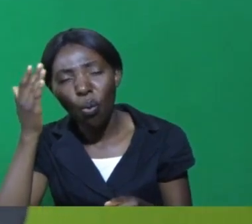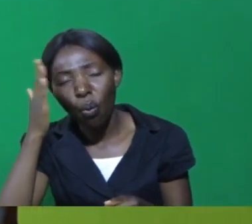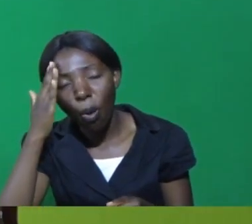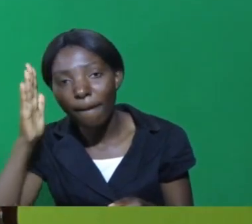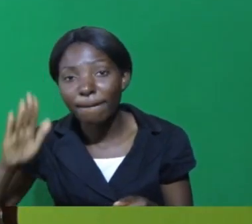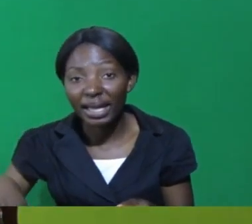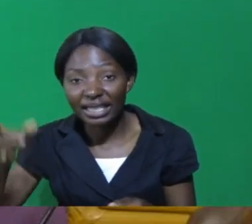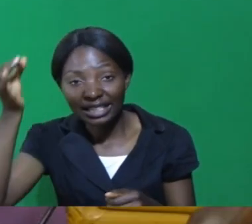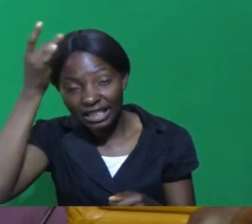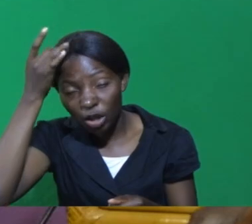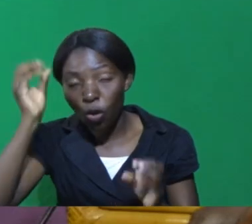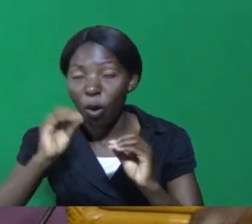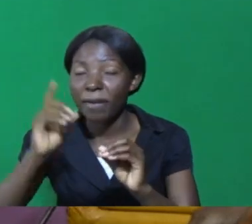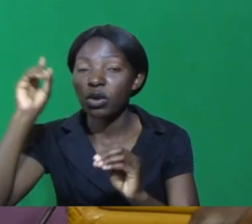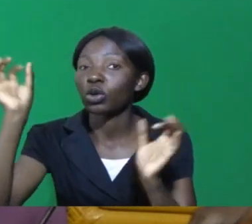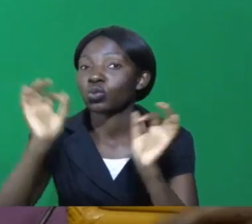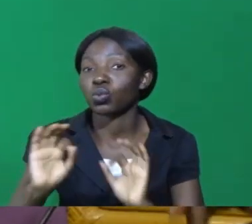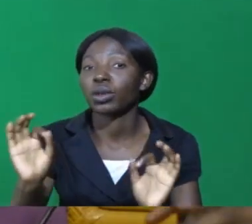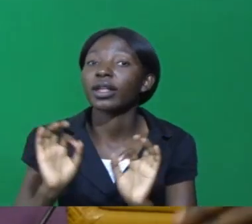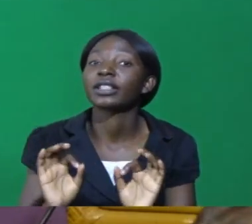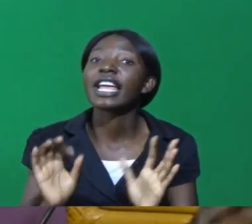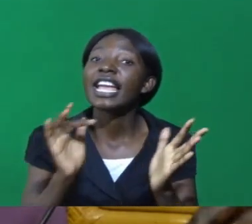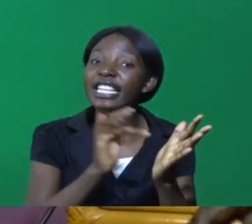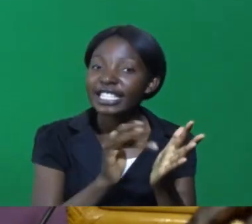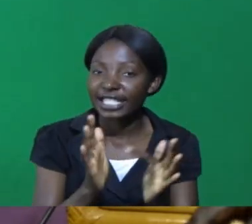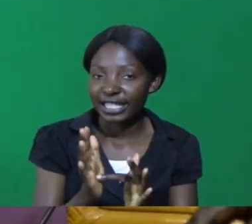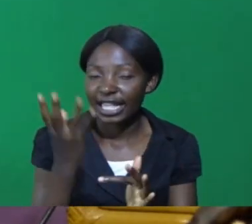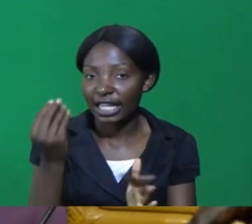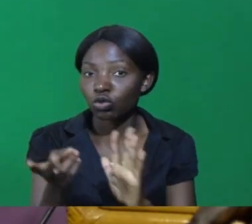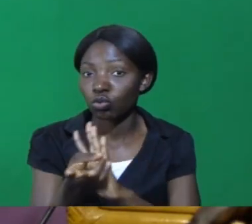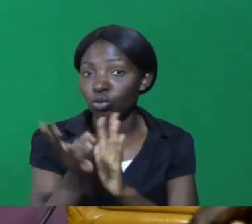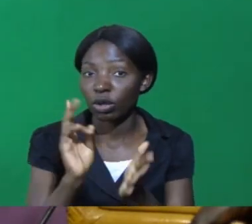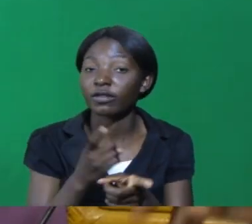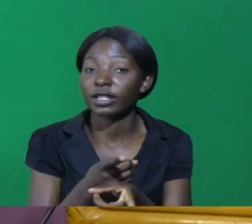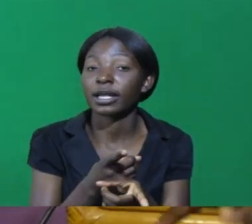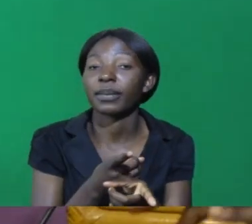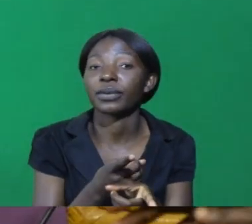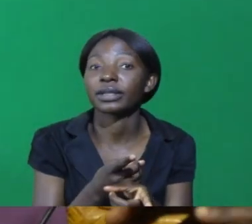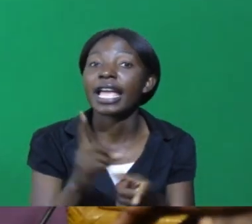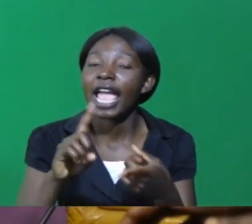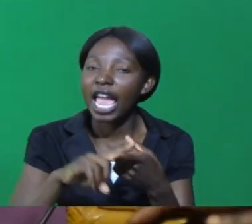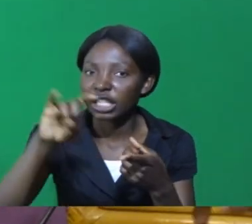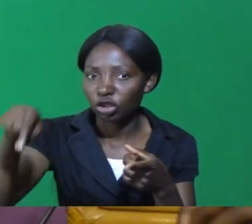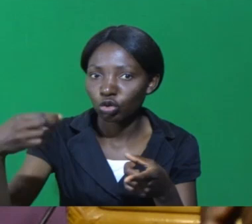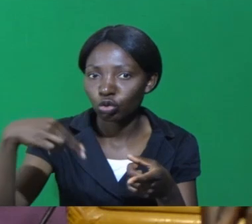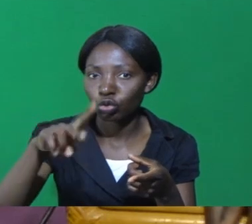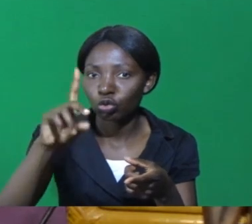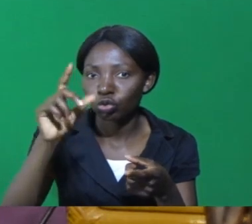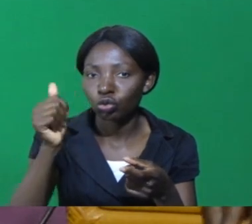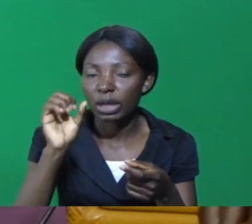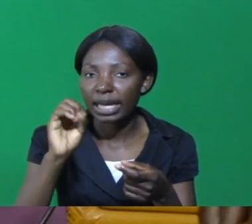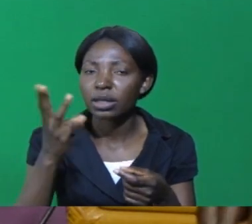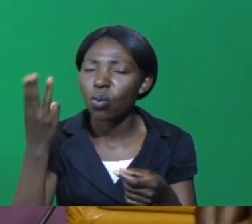waMwari. Jesu aive nevadzidzi 12. Right. Judas hatoripo. Ari wechi12.